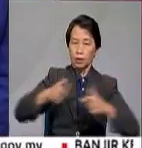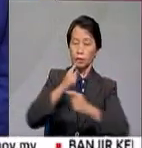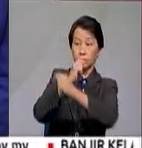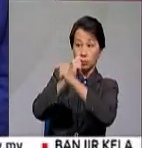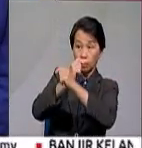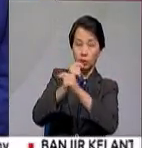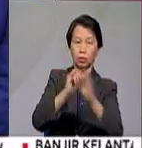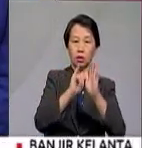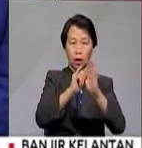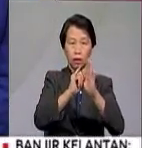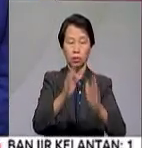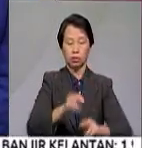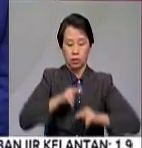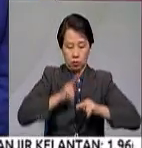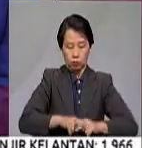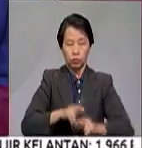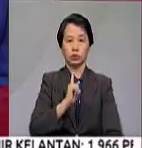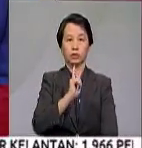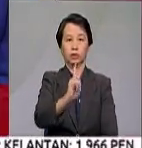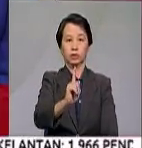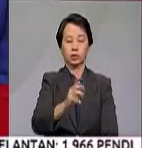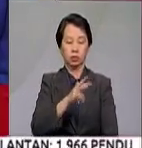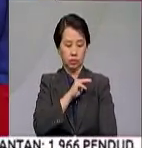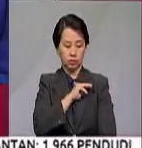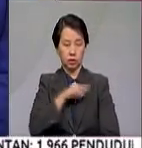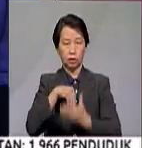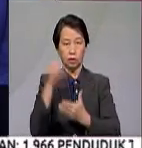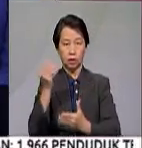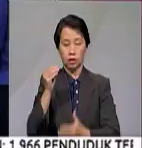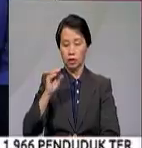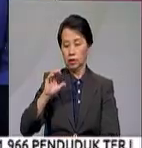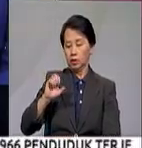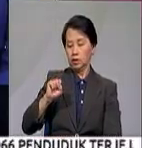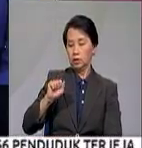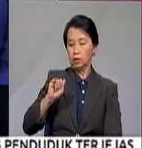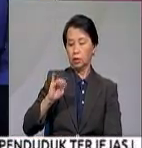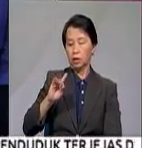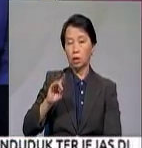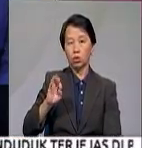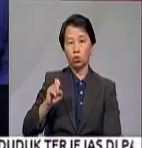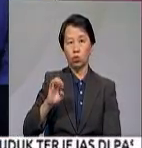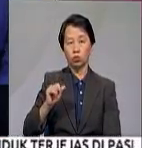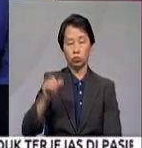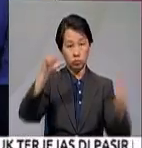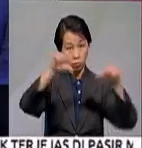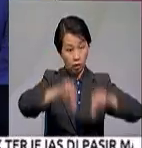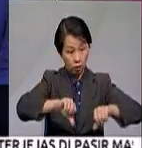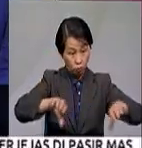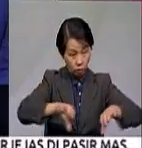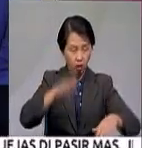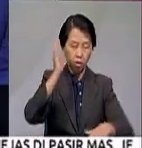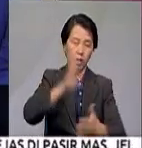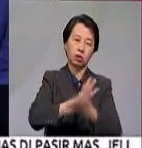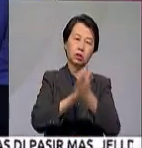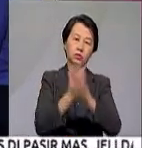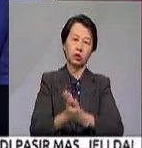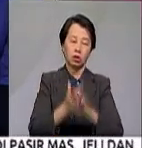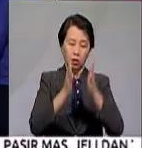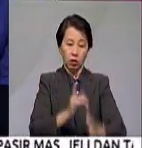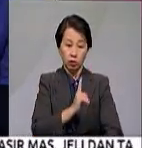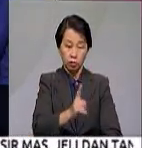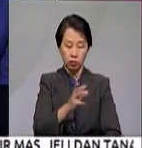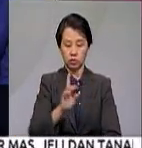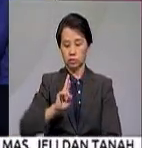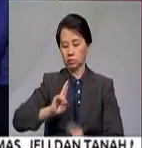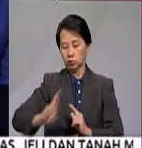mempertahan identiti dan kedudukan Islam. Menteri Luar Datuk Saifuddin Abdullah berkata kegagalan melakukannya hanya akan menyebabkan umat dan